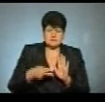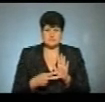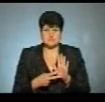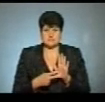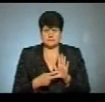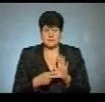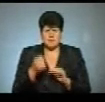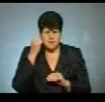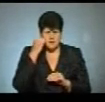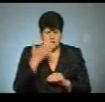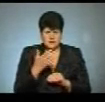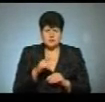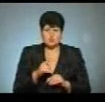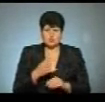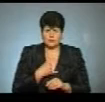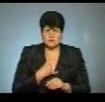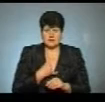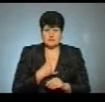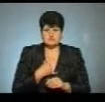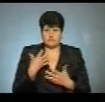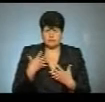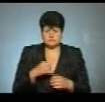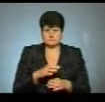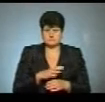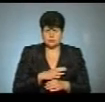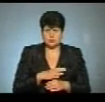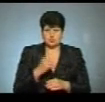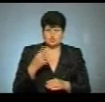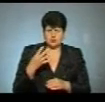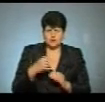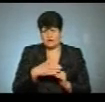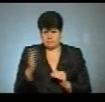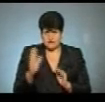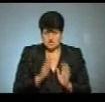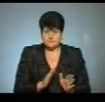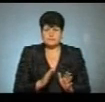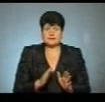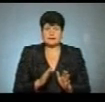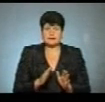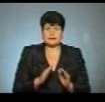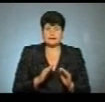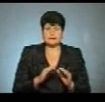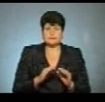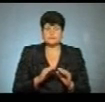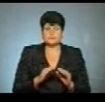38,7. Пам'ятаєте, що він у нас сягав 40 і вище. Динаміка